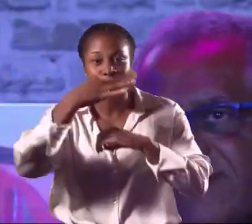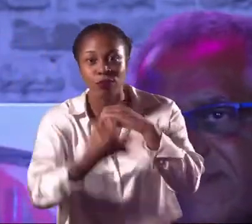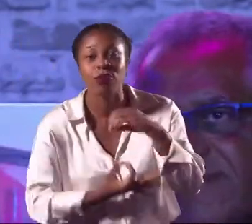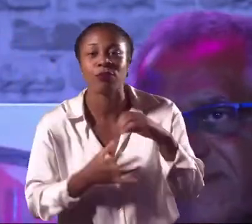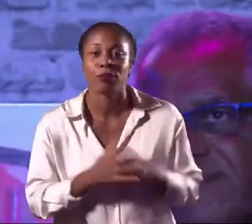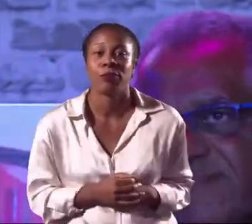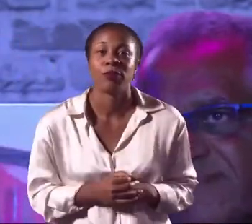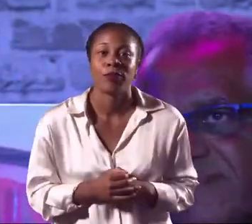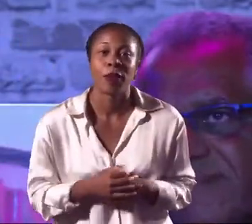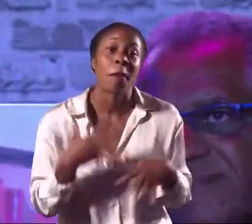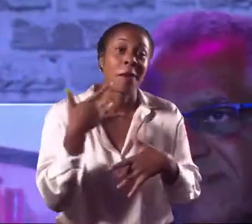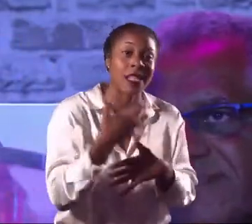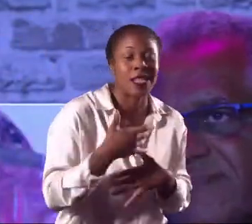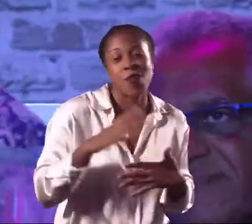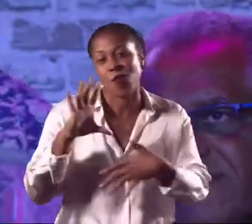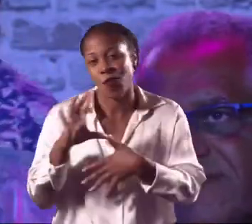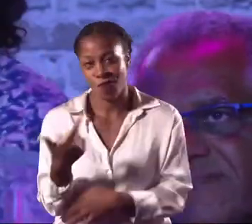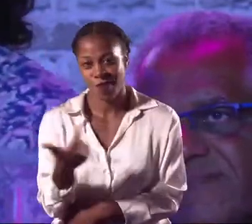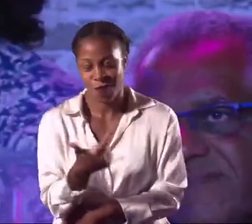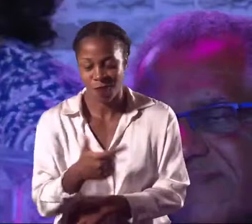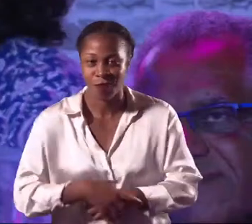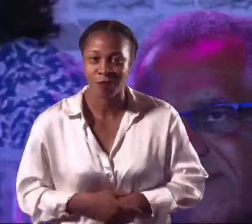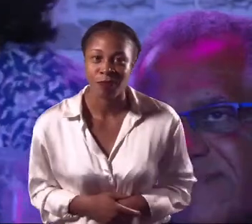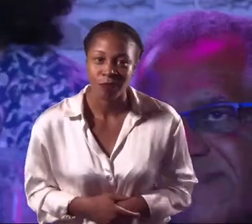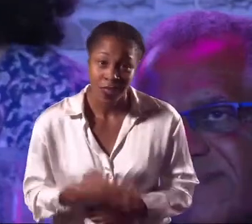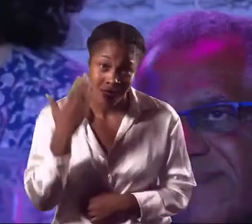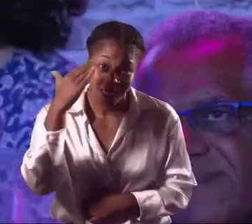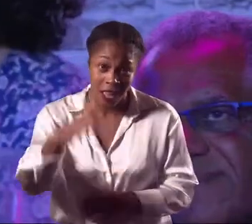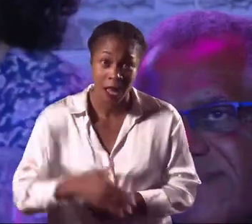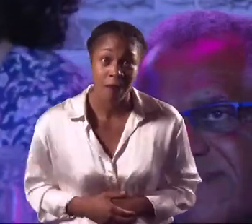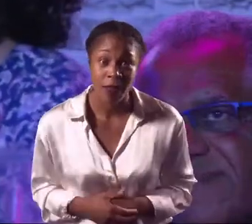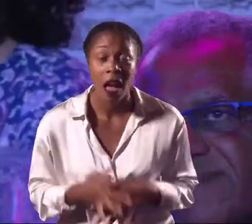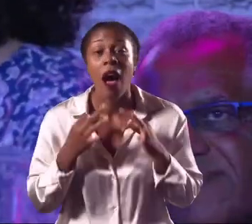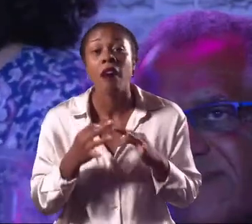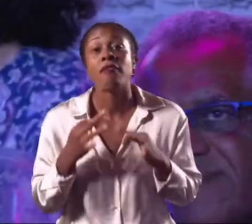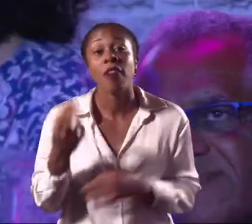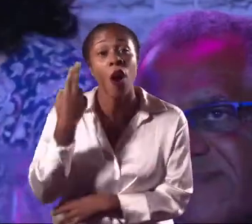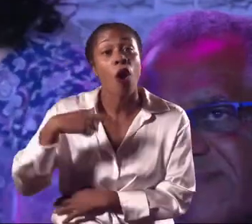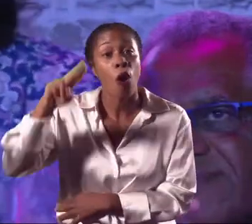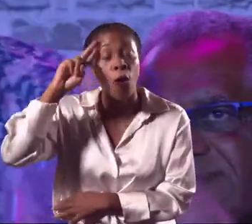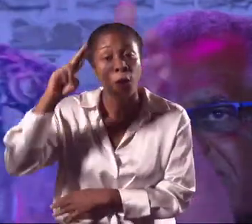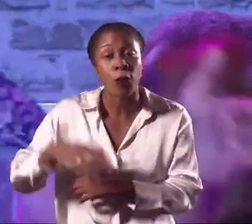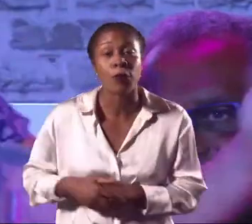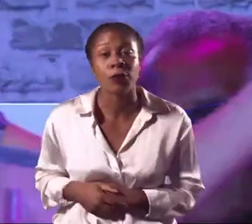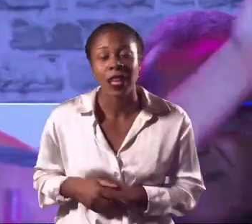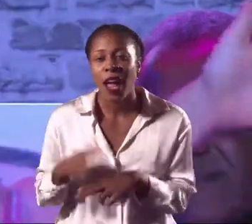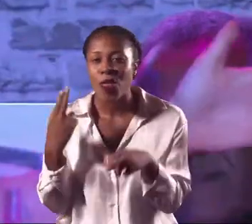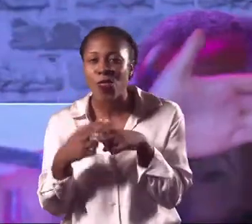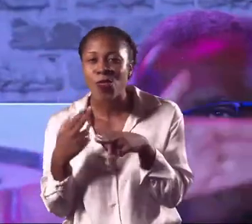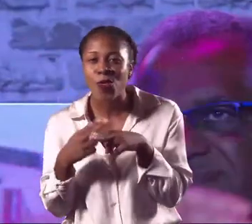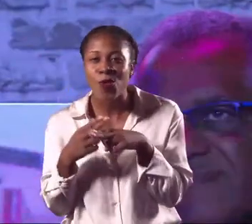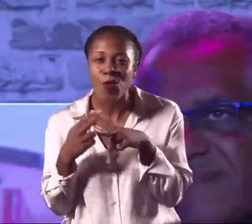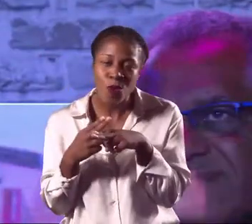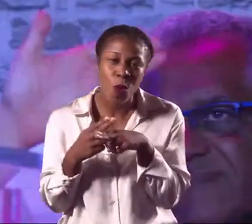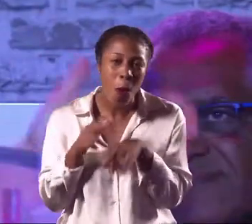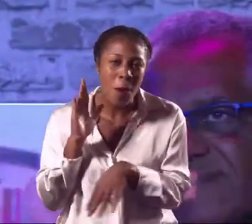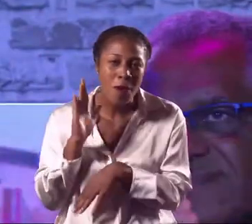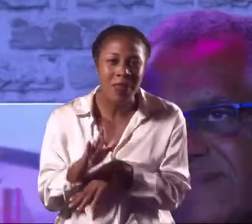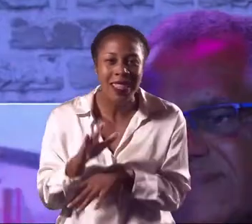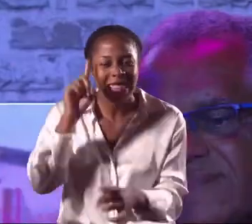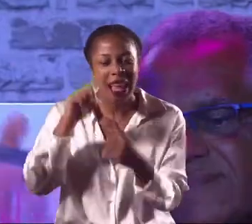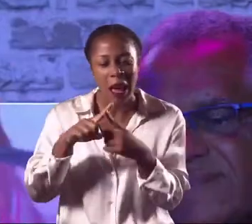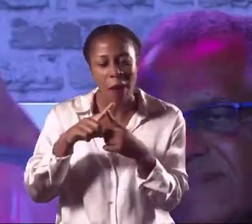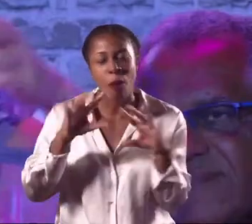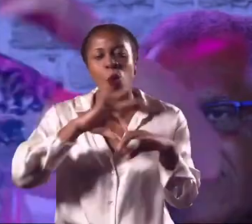et singulièrement en Martinique et en Guadeloupe. Vous savez, au niveau européen, il y a un petit nom spécifique pour désigner les